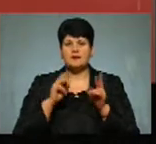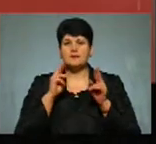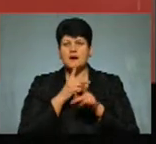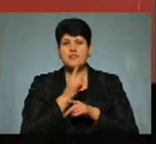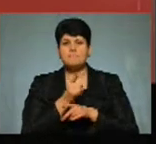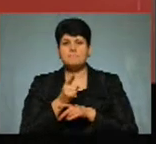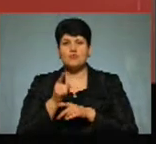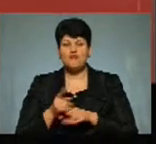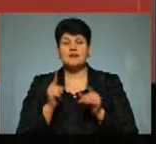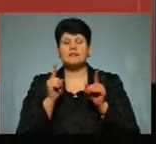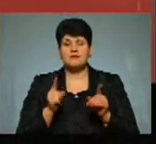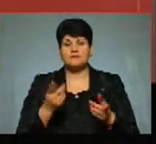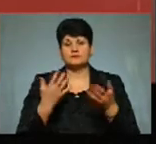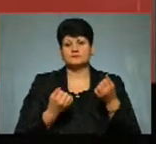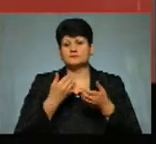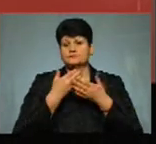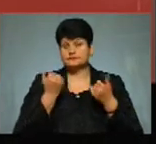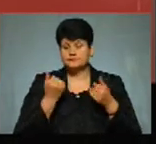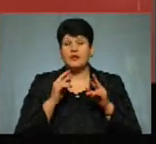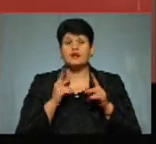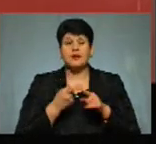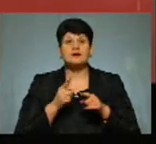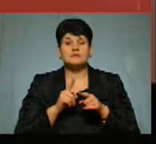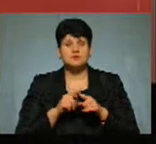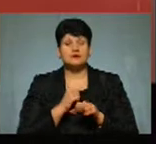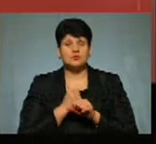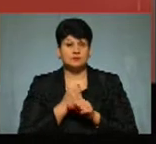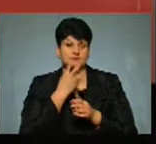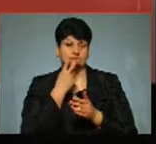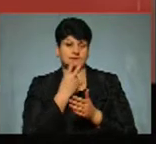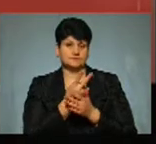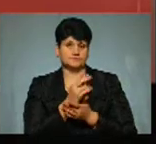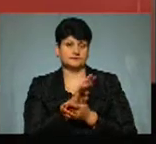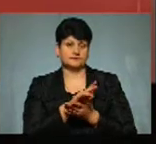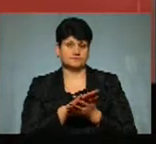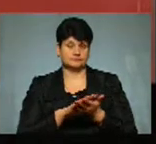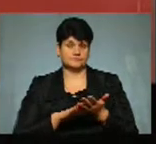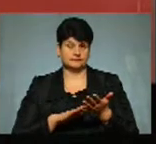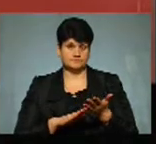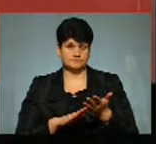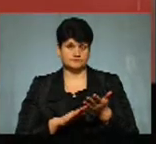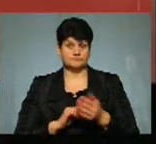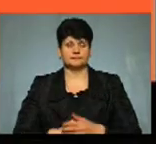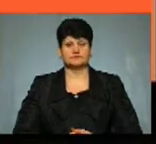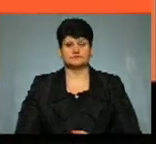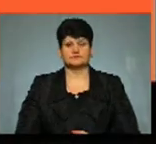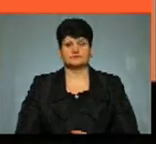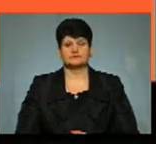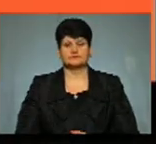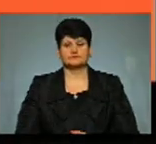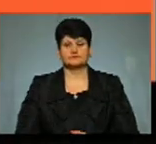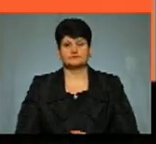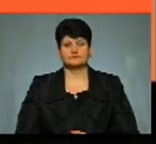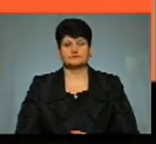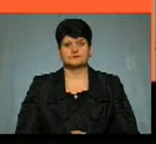паркування навіть за відсутності водія. Як це відбувається, пропоную переглянути у сюжеті нашого колеги Богдана Боденчука.